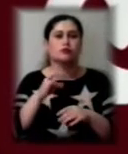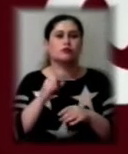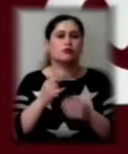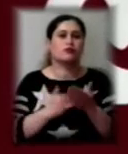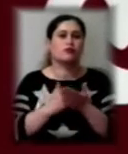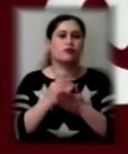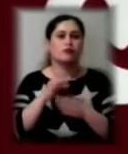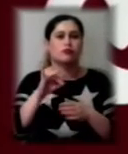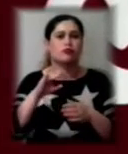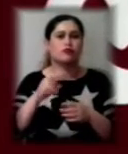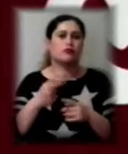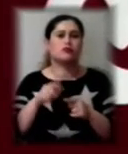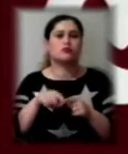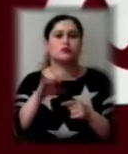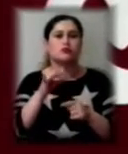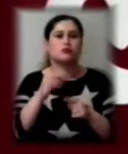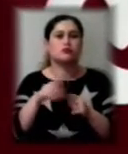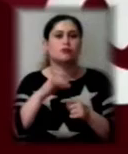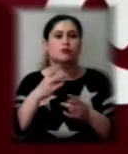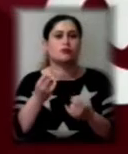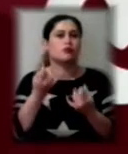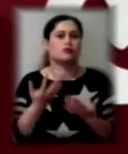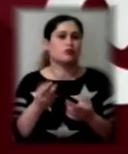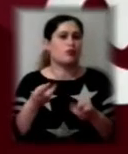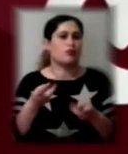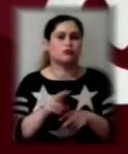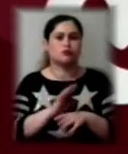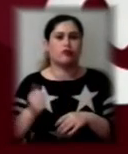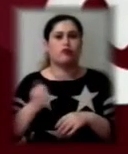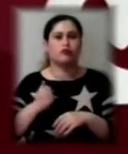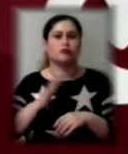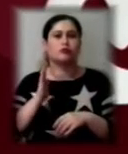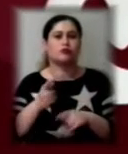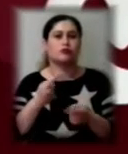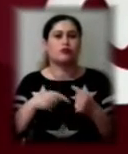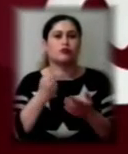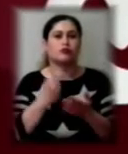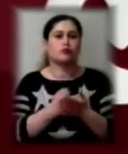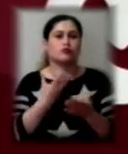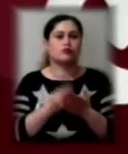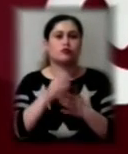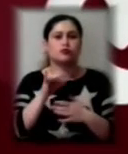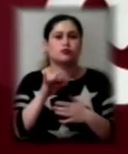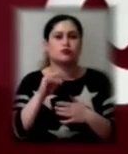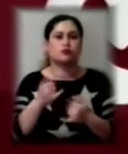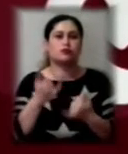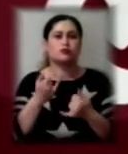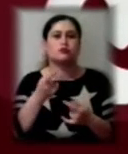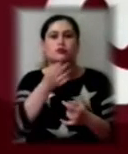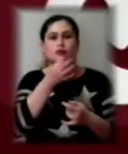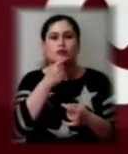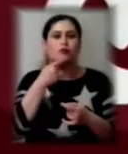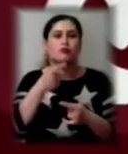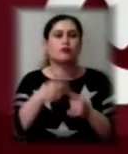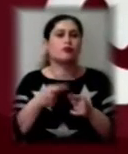Приймаються рішення на самому високому рівні. І цю ситуацію ми так не залишимо. Військовий буде повернений до своєї